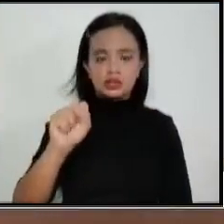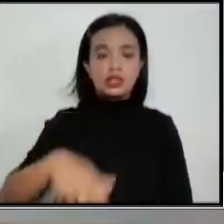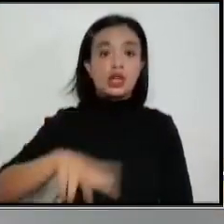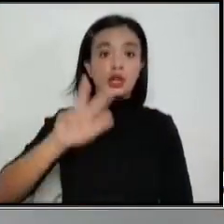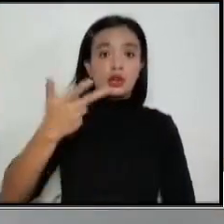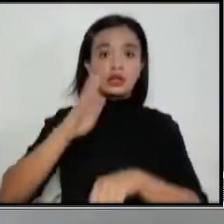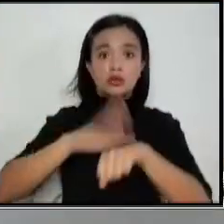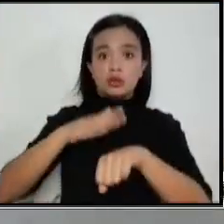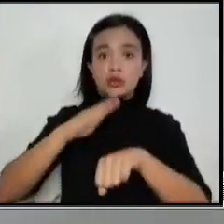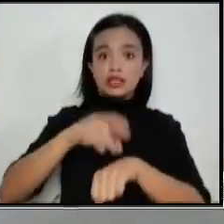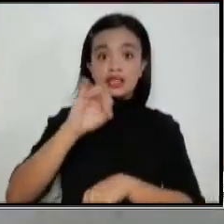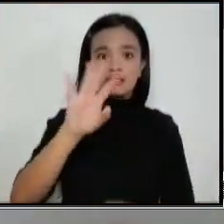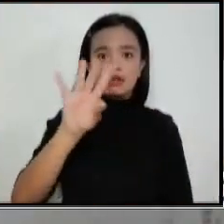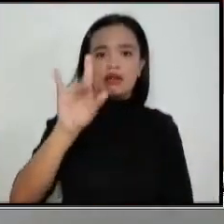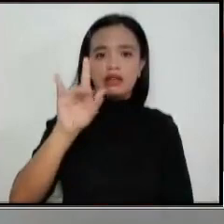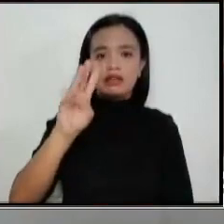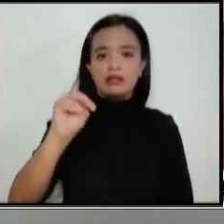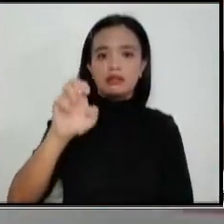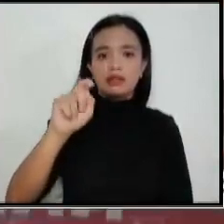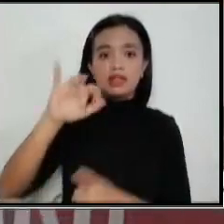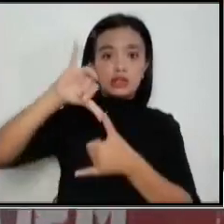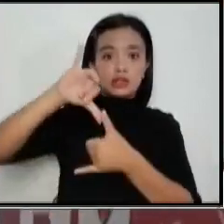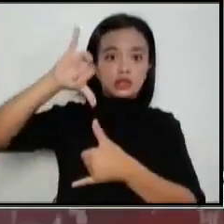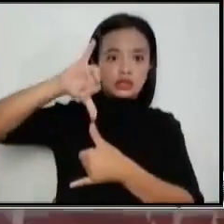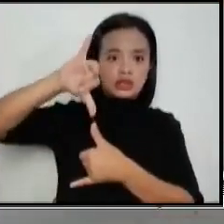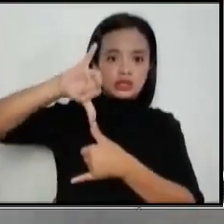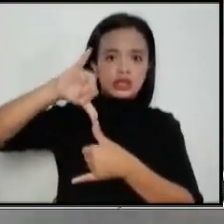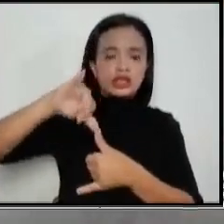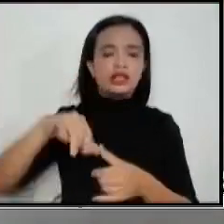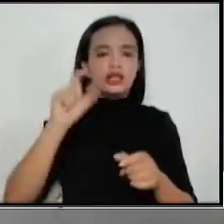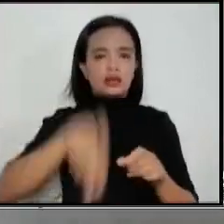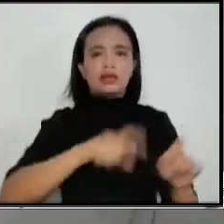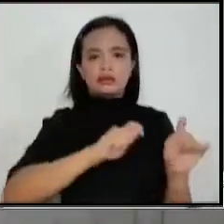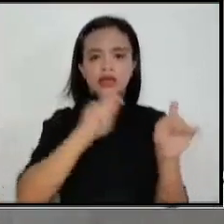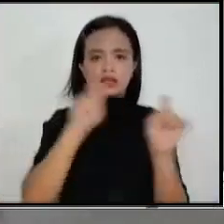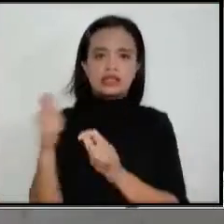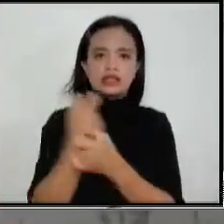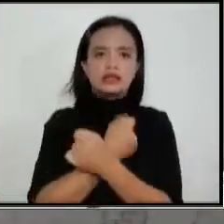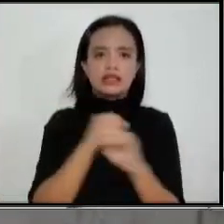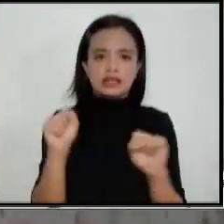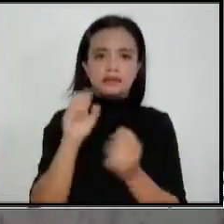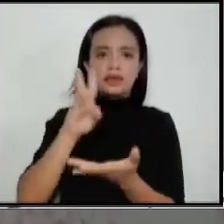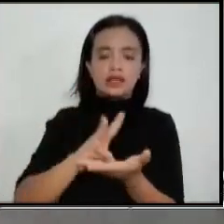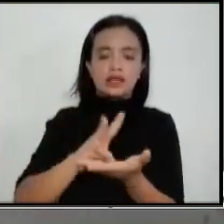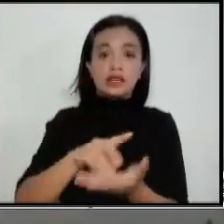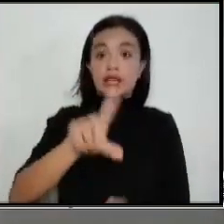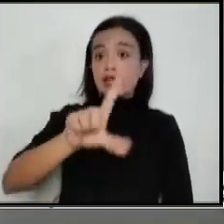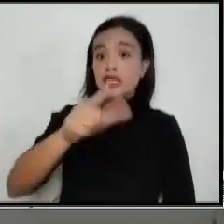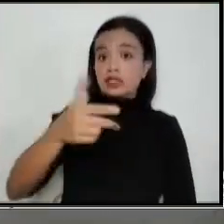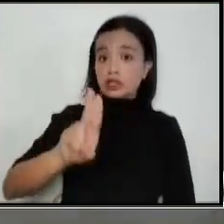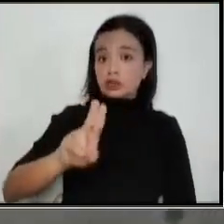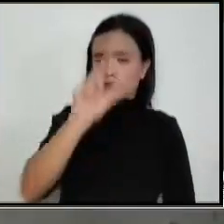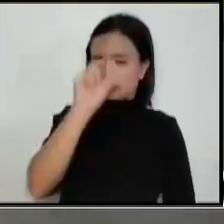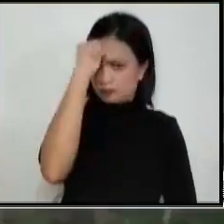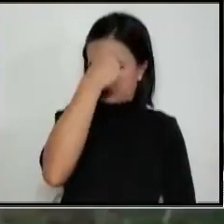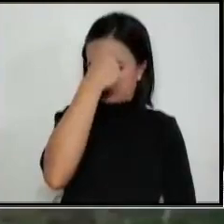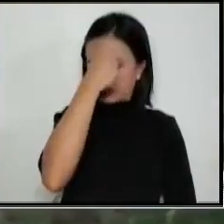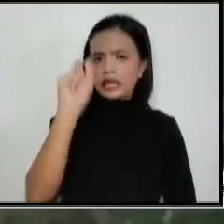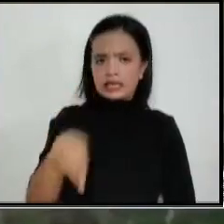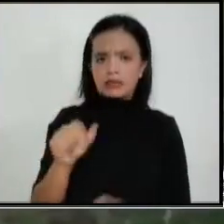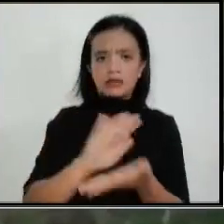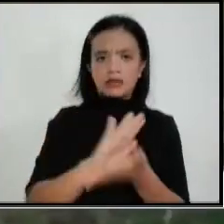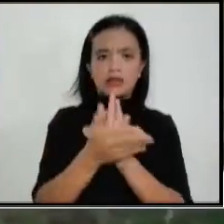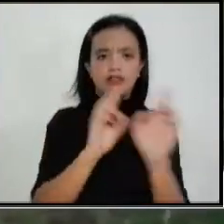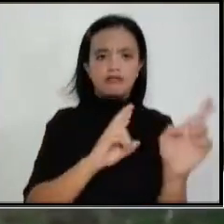ito sa 18 meters at hudyat na ng forced evacuation. Paalala ng LGU sa mga residente na maging handa at updated